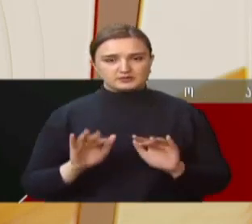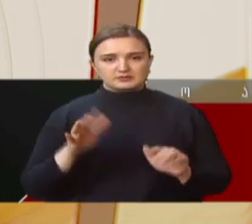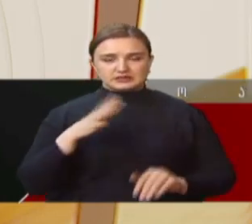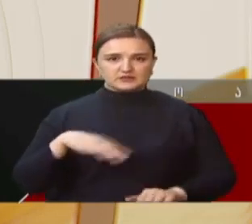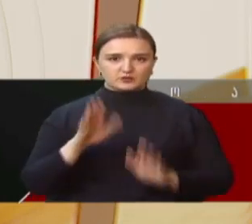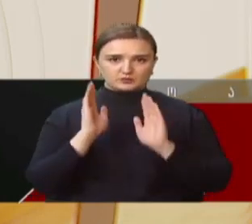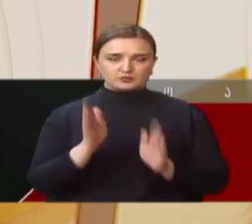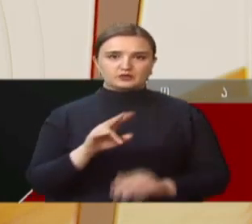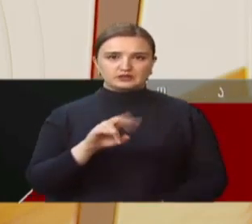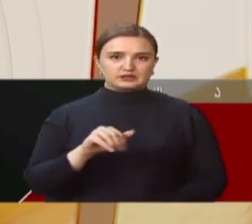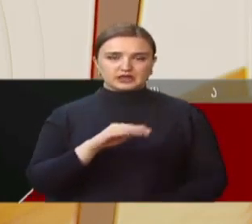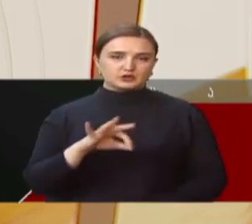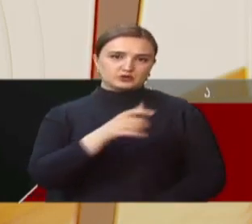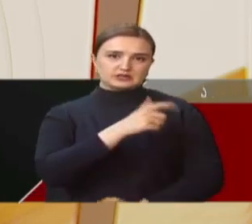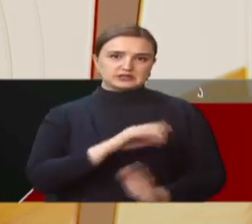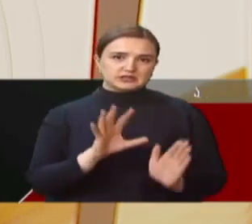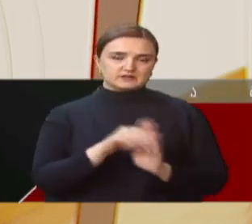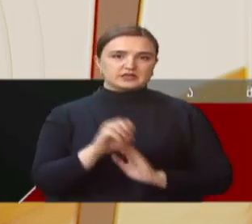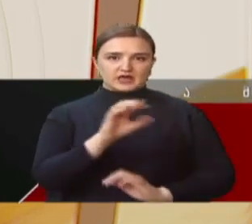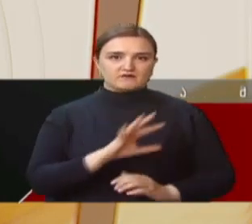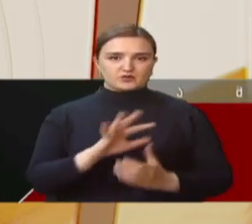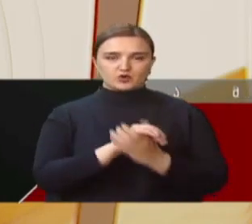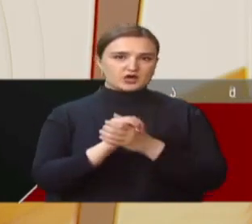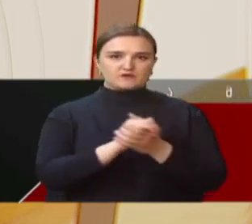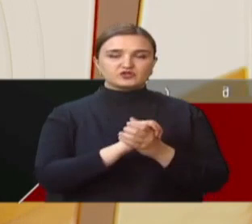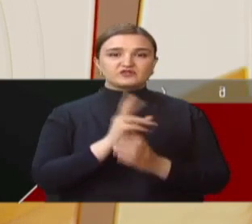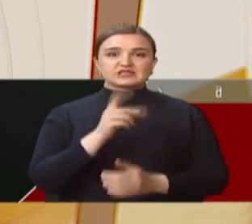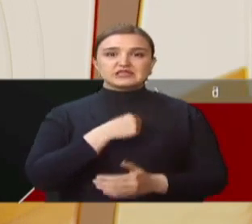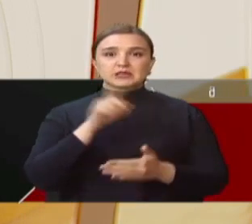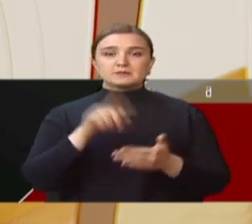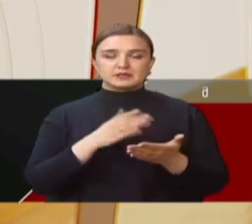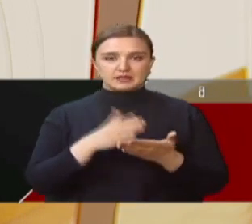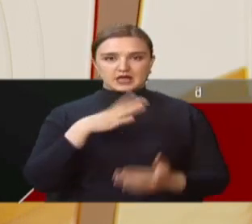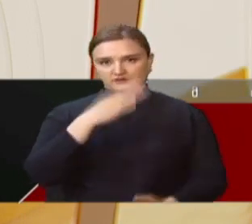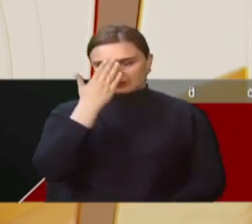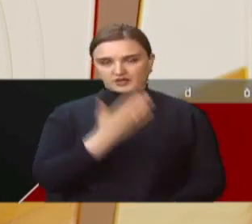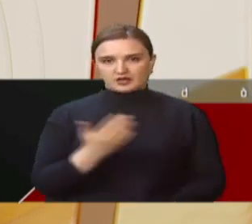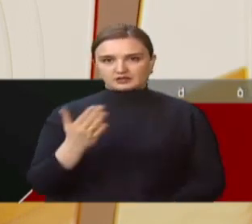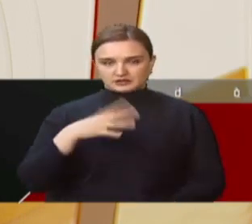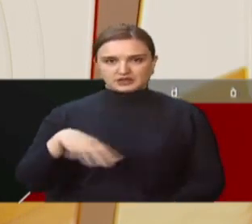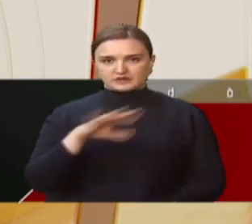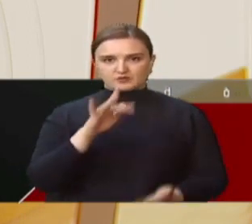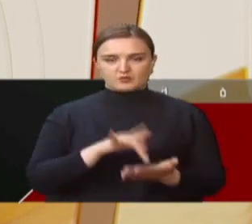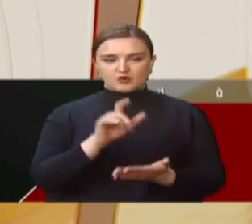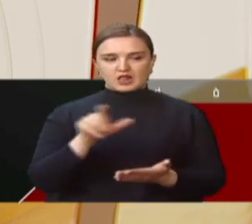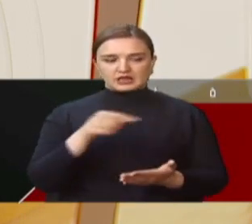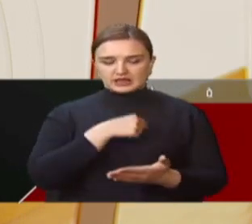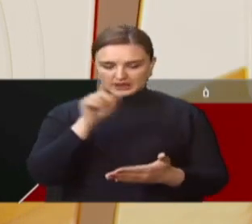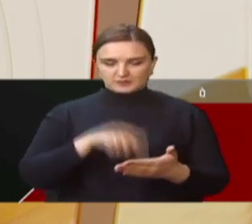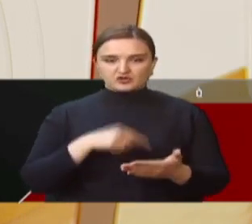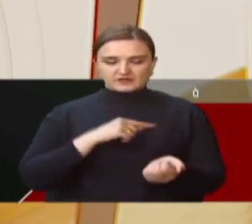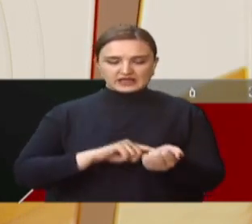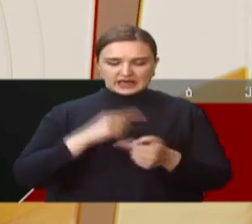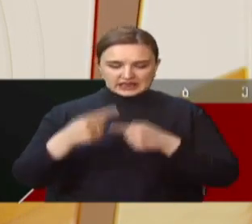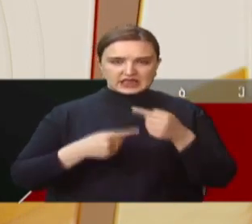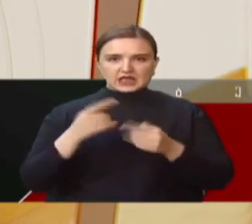საქართველოს გახდება ნატოს და ევროკავშირის წევრი. საქართველოს გახდება ერთიანი. ვის იმედი მაქვს, იცი? ქართული ხალხის. საქართველოს მოქალაქეების იმედურ ჩვენი